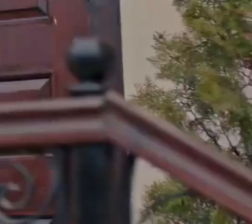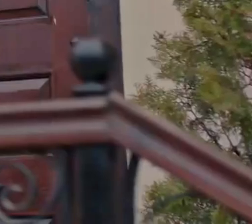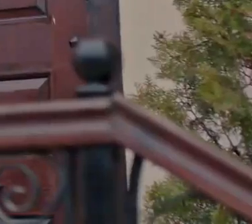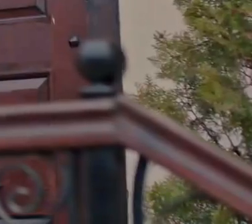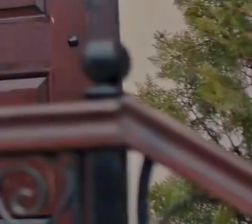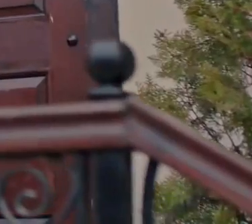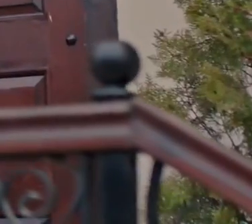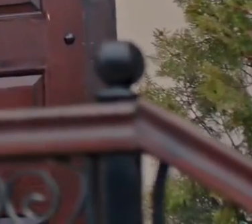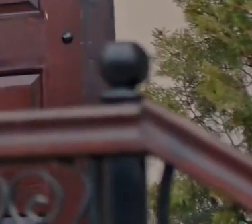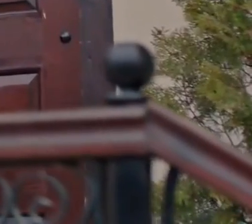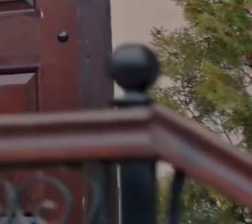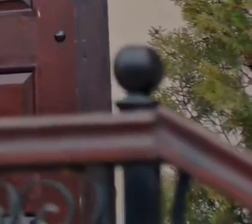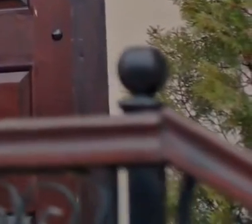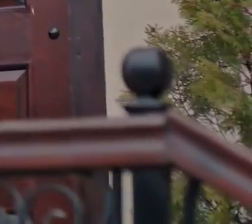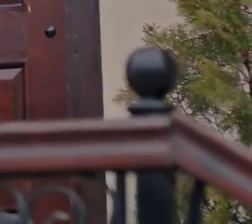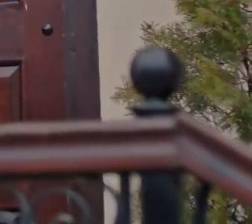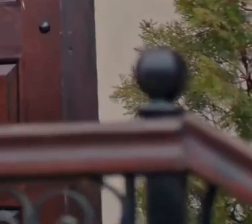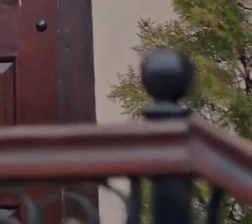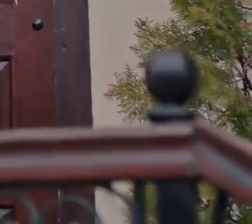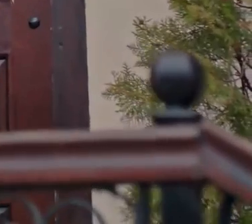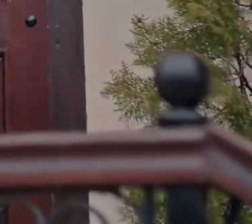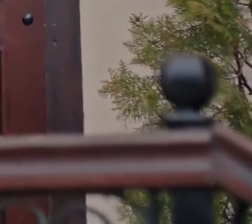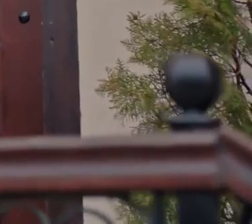İbrahim Ejder'in kapısına geldi.